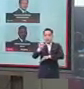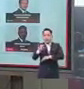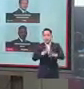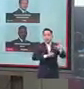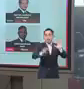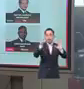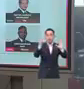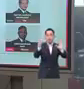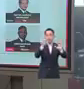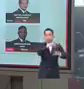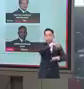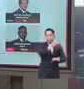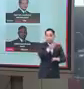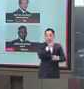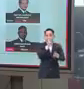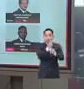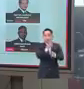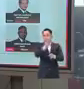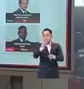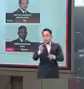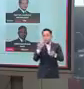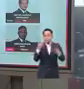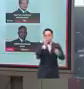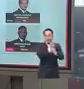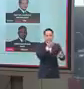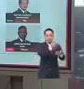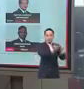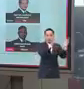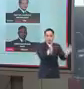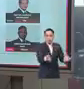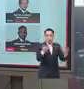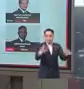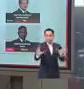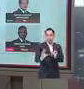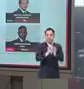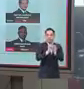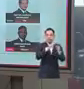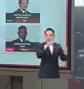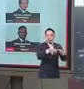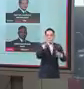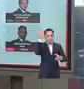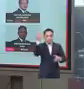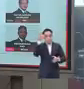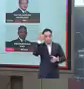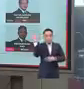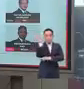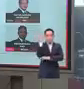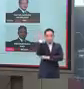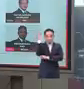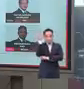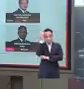bisnis dan BN masih lagi mengekalkan jalur masing-masing walaupun mereka sudah bekerjasama di tingkat kesehatan kebutuhan